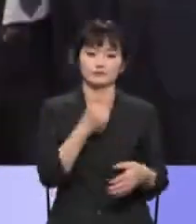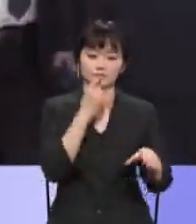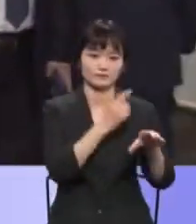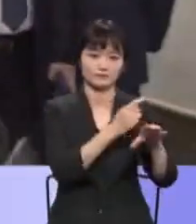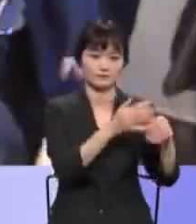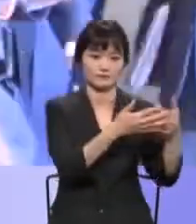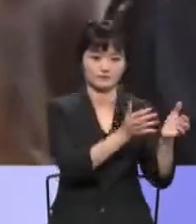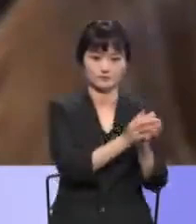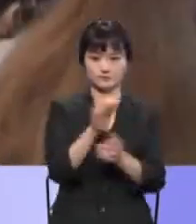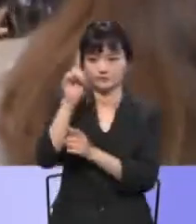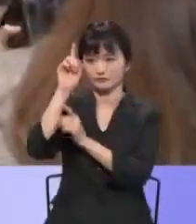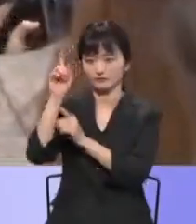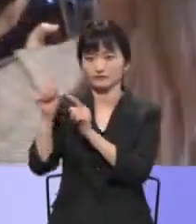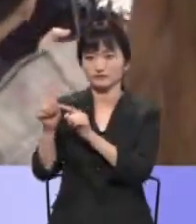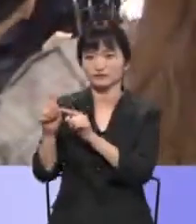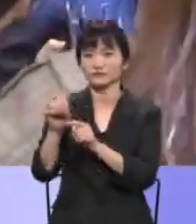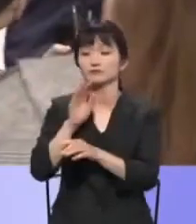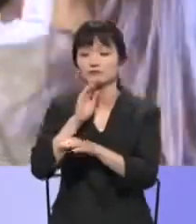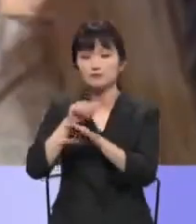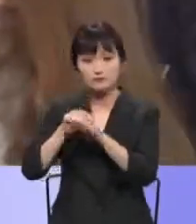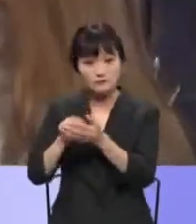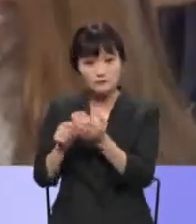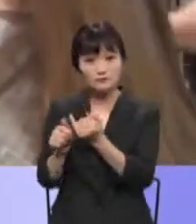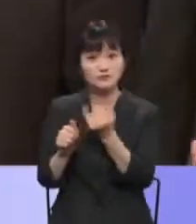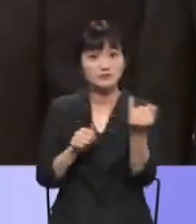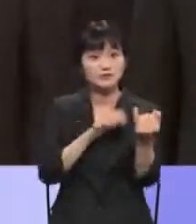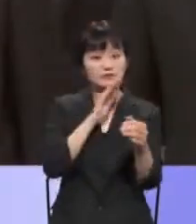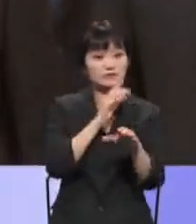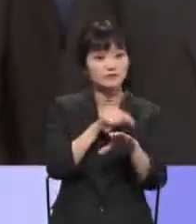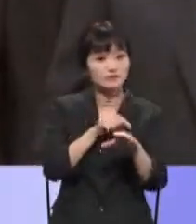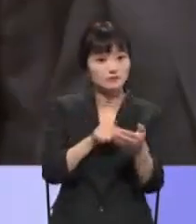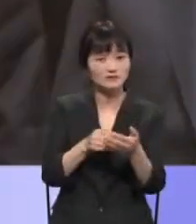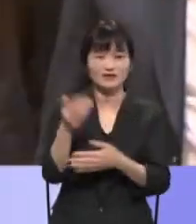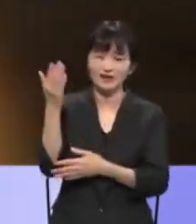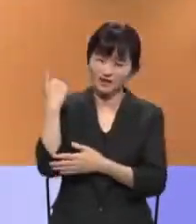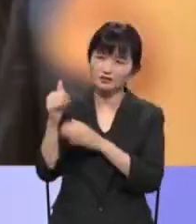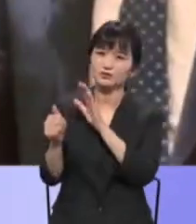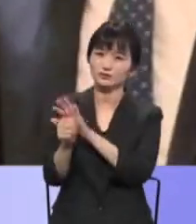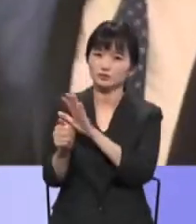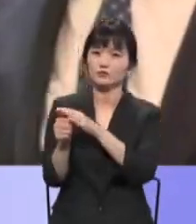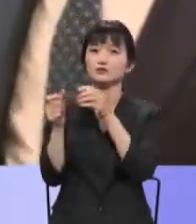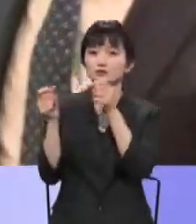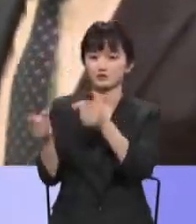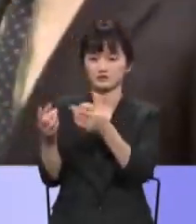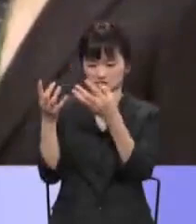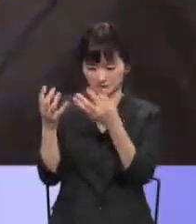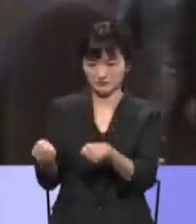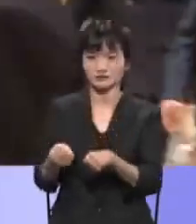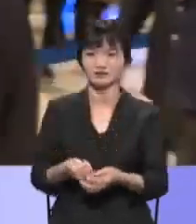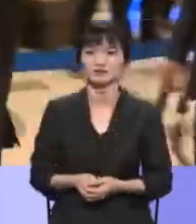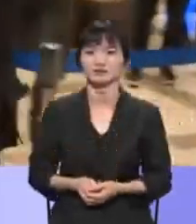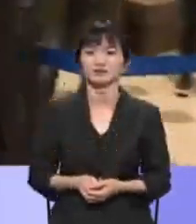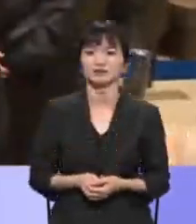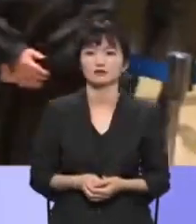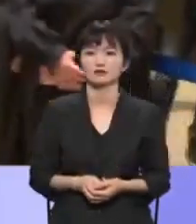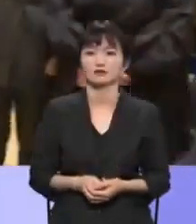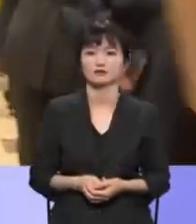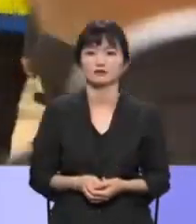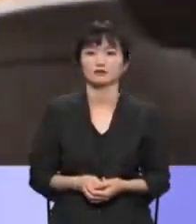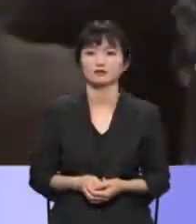대해서 진심이었고 그 부인이 정말 진심이었다 그러면 그 전에도 얼마든지 도울 기회가 많았다고 알고 있습니다. 실제로 민주당에서